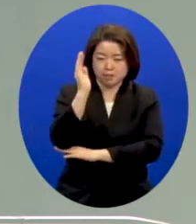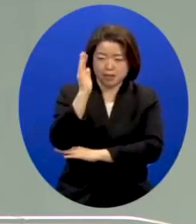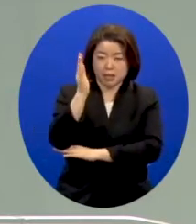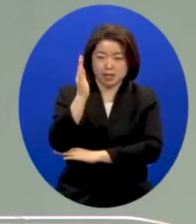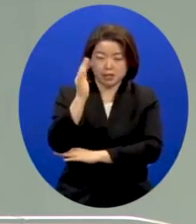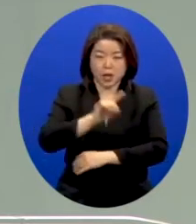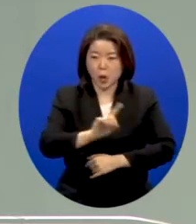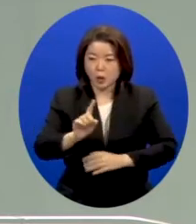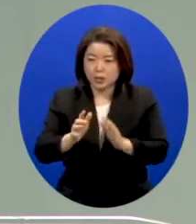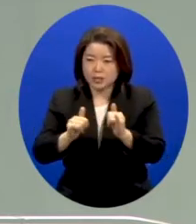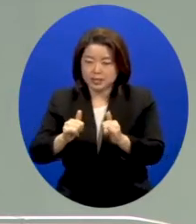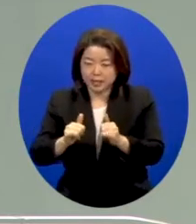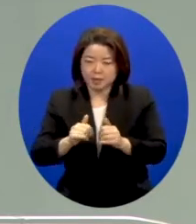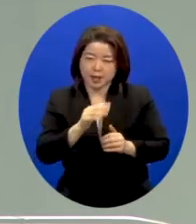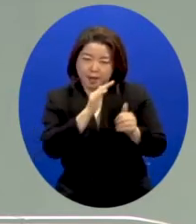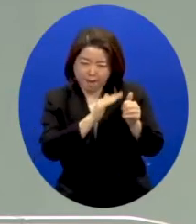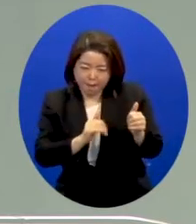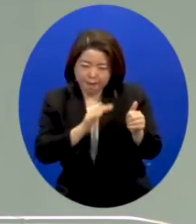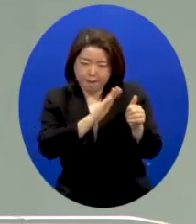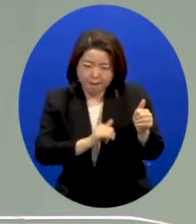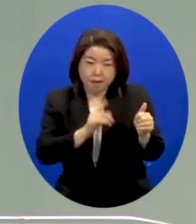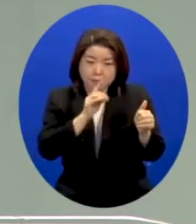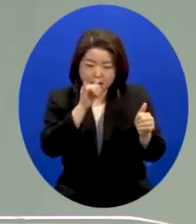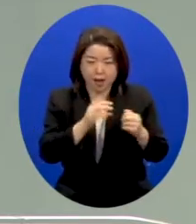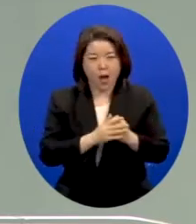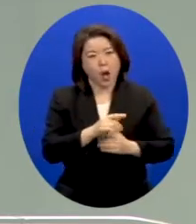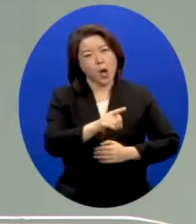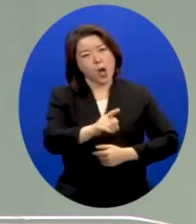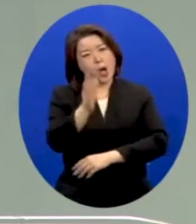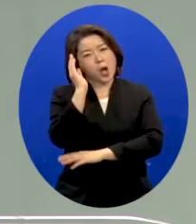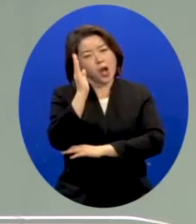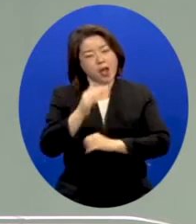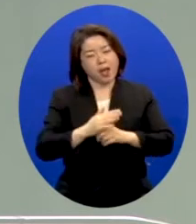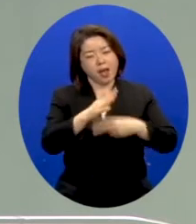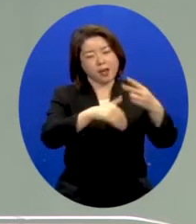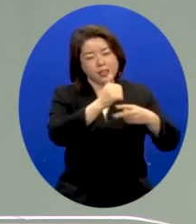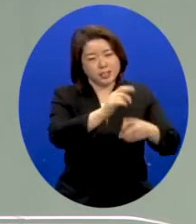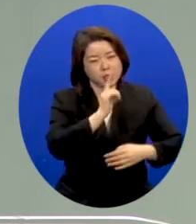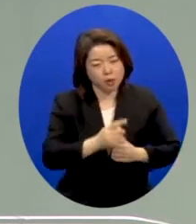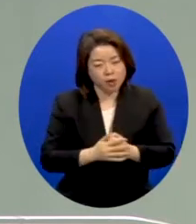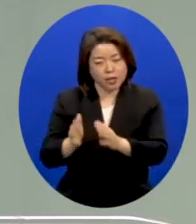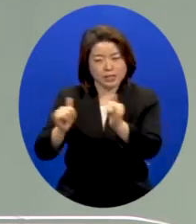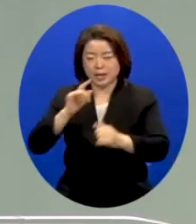했습니다 이것은 신의 소리요 사람의 소리가 아니라